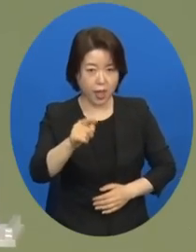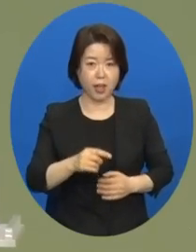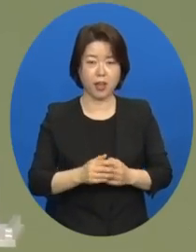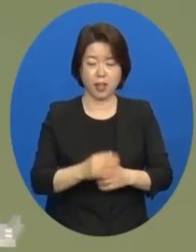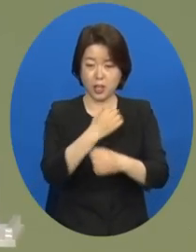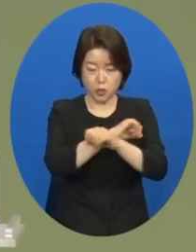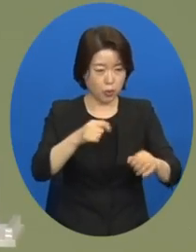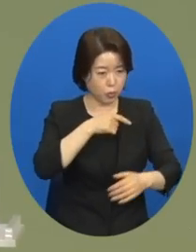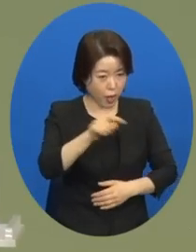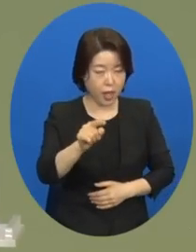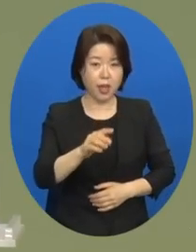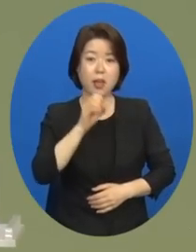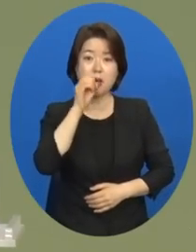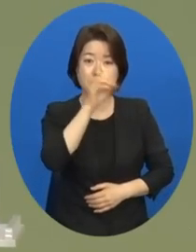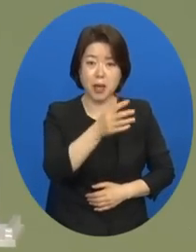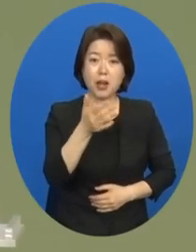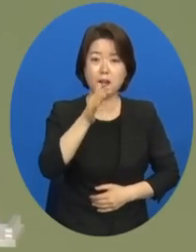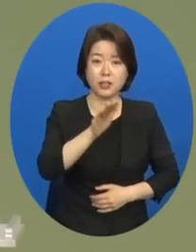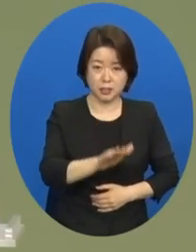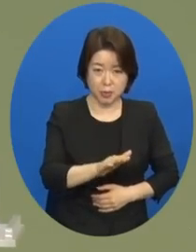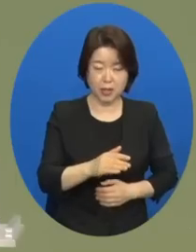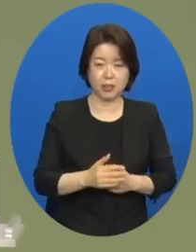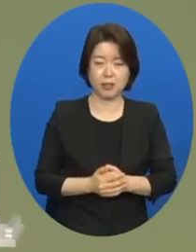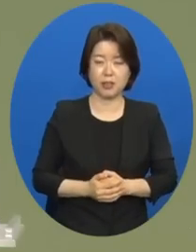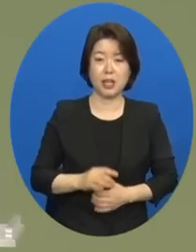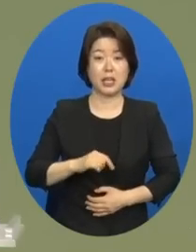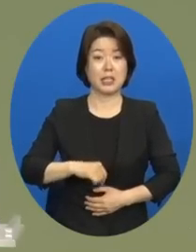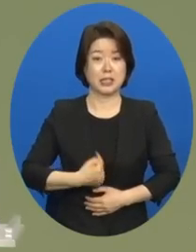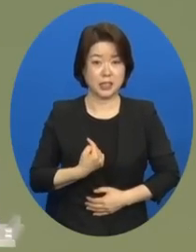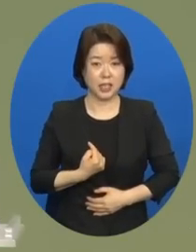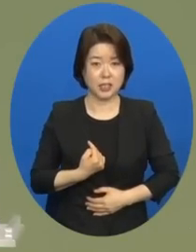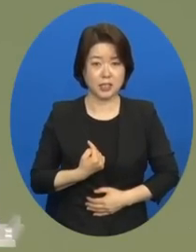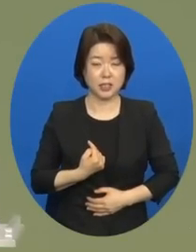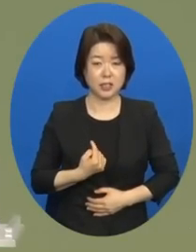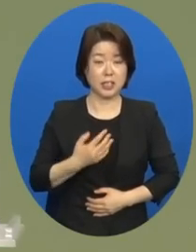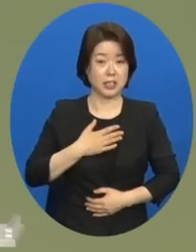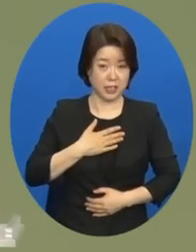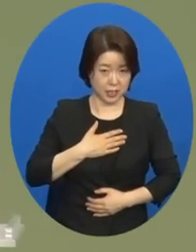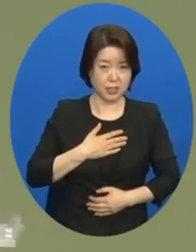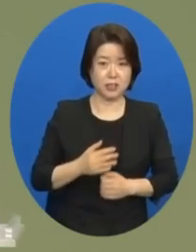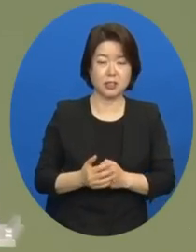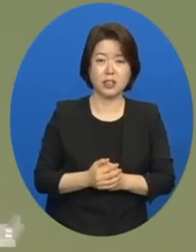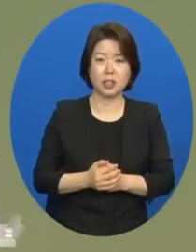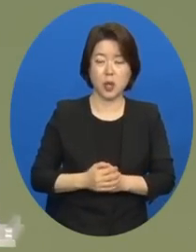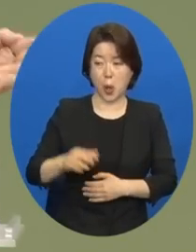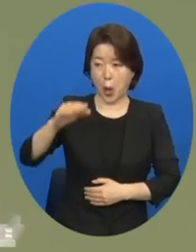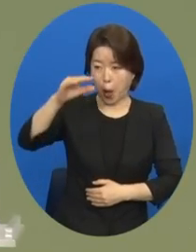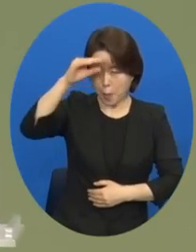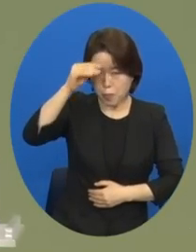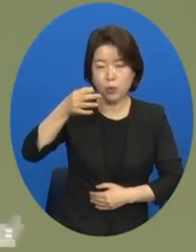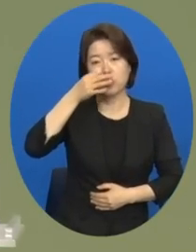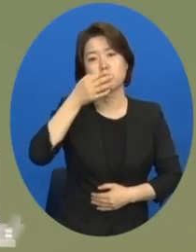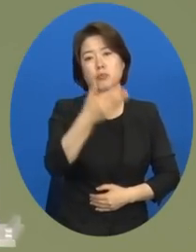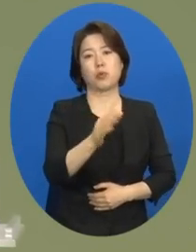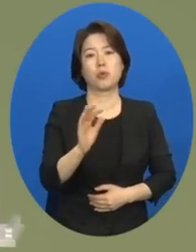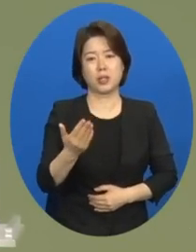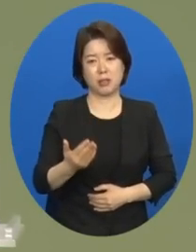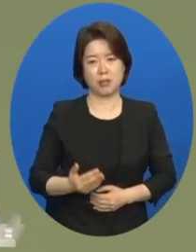용서해라 하지만 자신을 자신이 본을 보여야죠